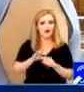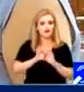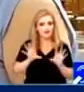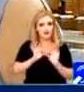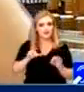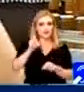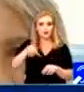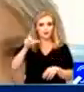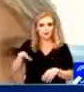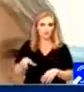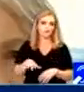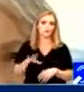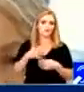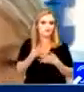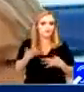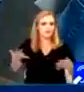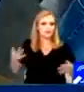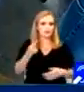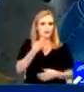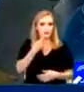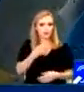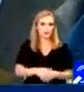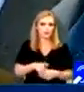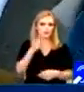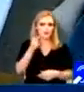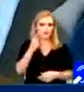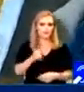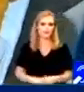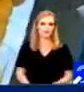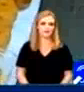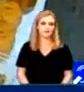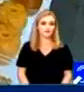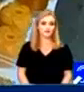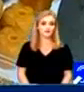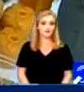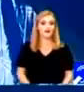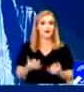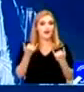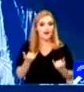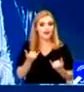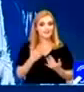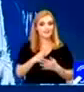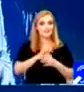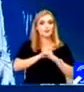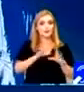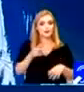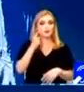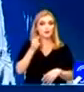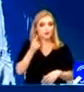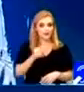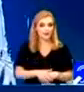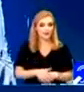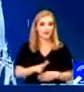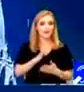vizitatorilor sortimente de miere pentru toate gusturile și pentru toate buzunarele. Anume, azi e sărbătoarea mierii,